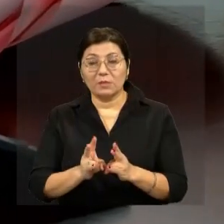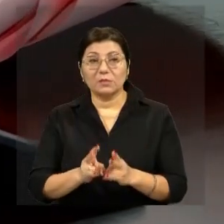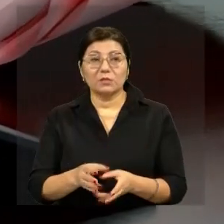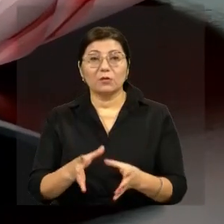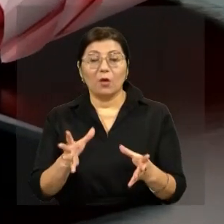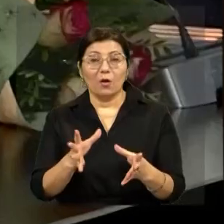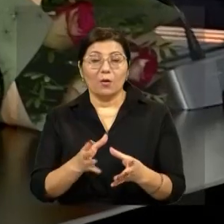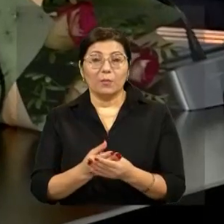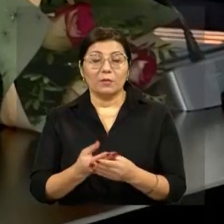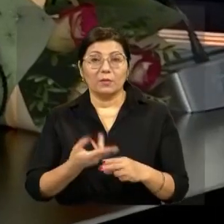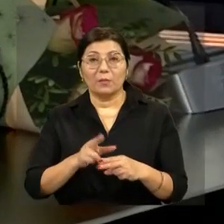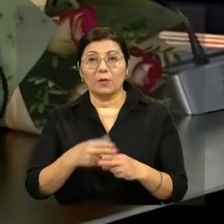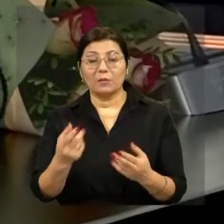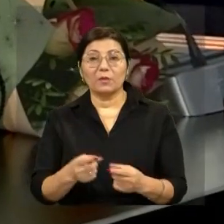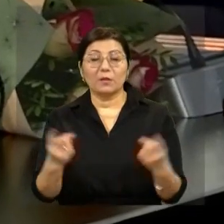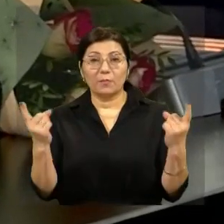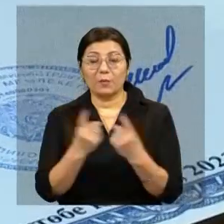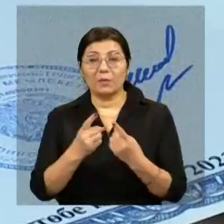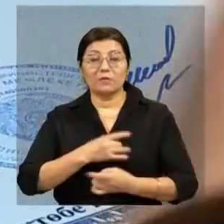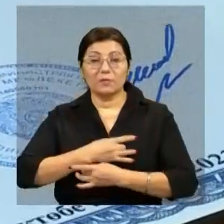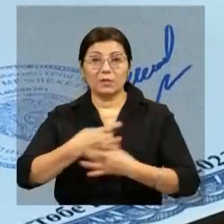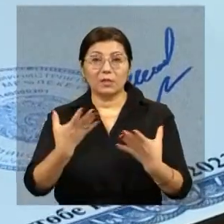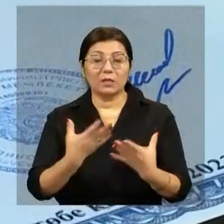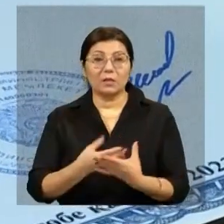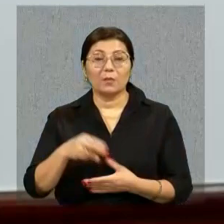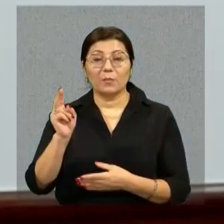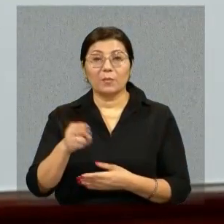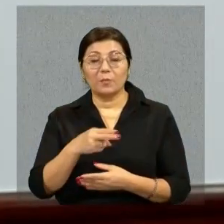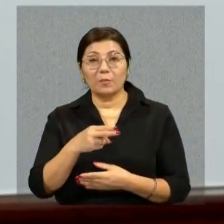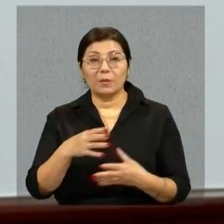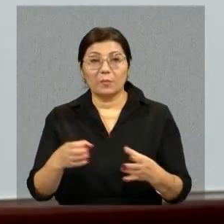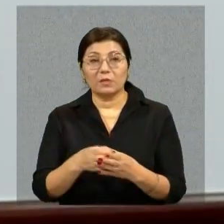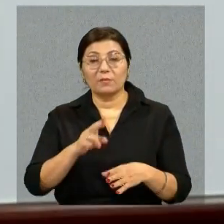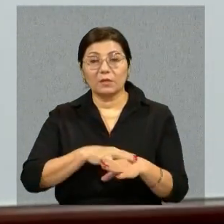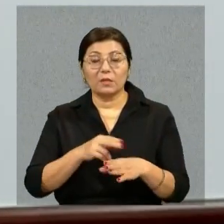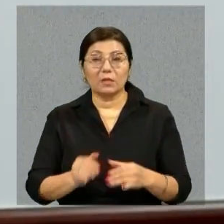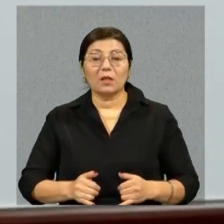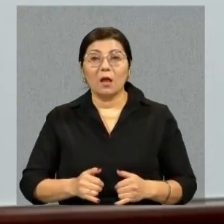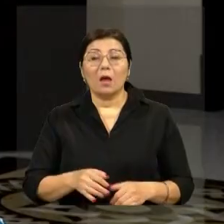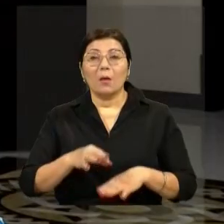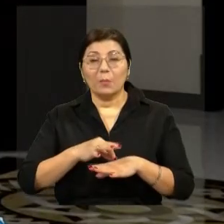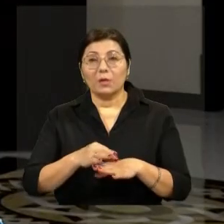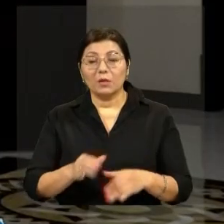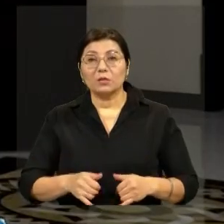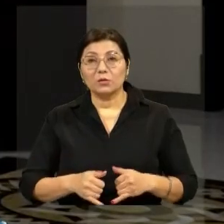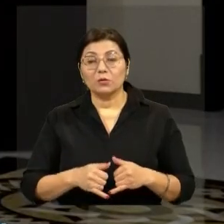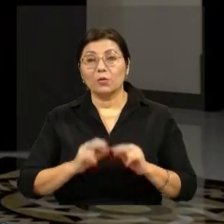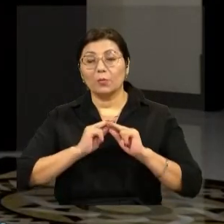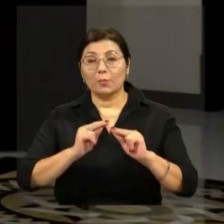преступления. Именно поэтому в преддверии их профессионального праздника в департаменте полиции прошло чествование местных добровольцев.